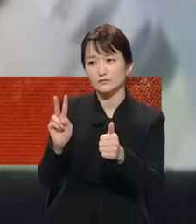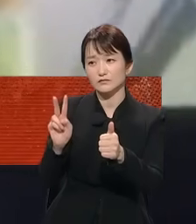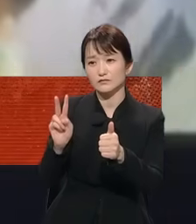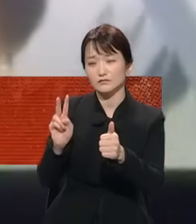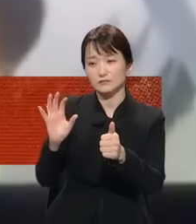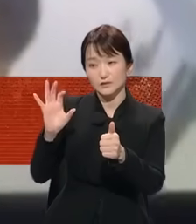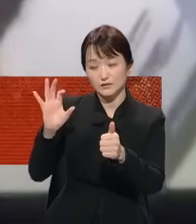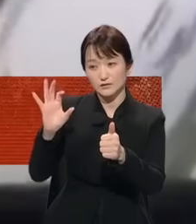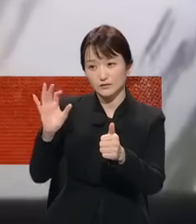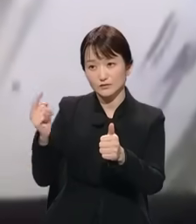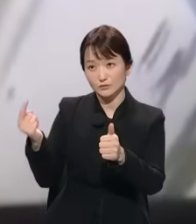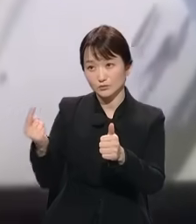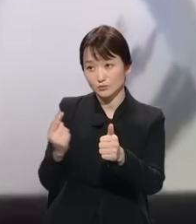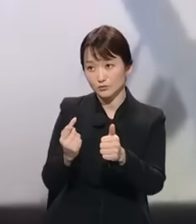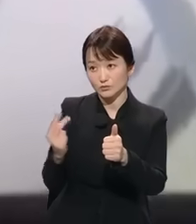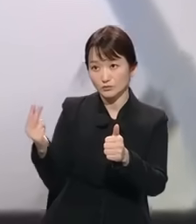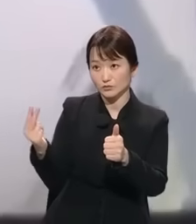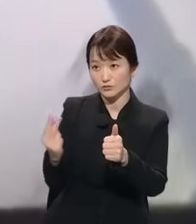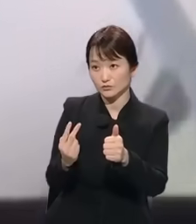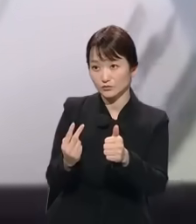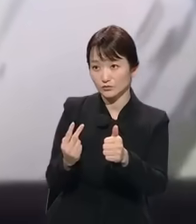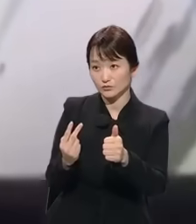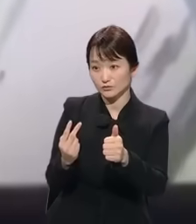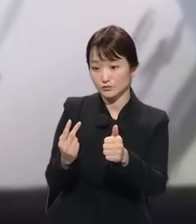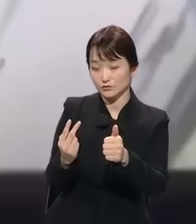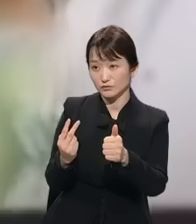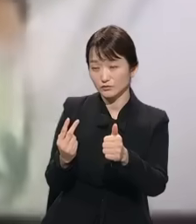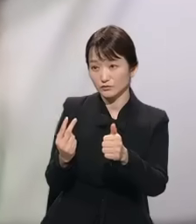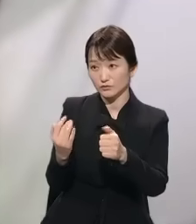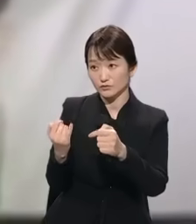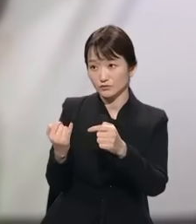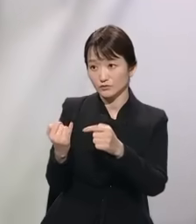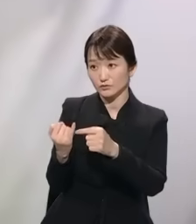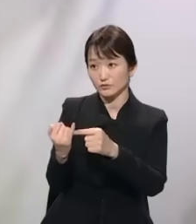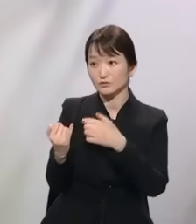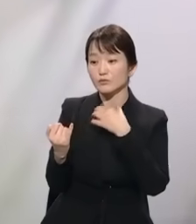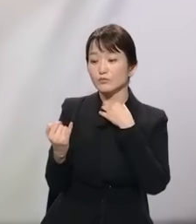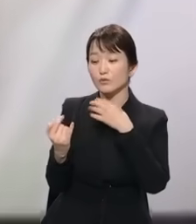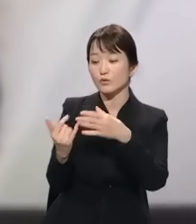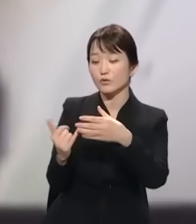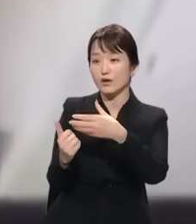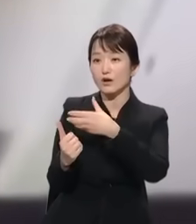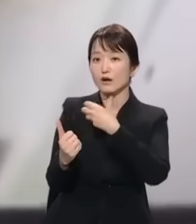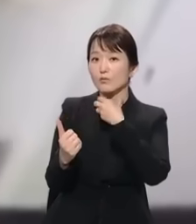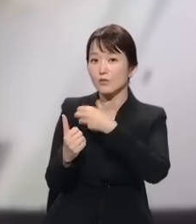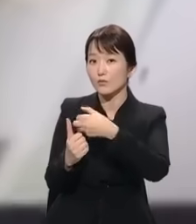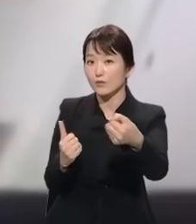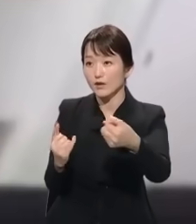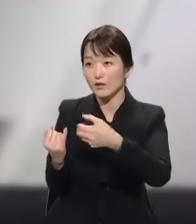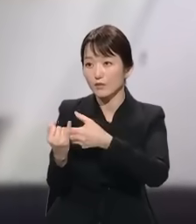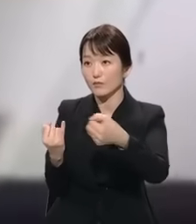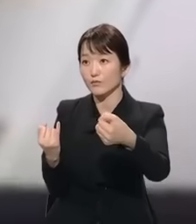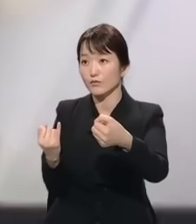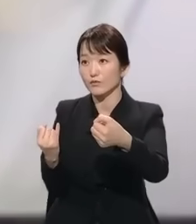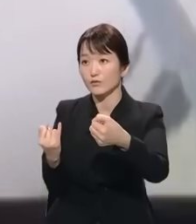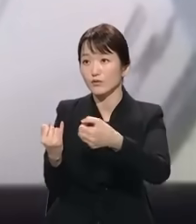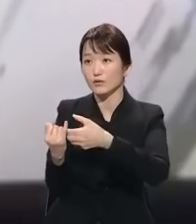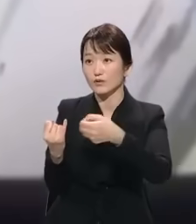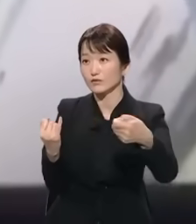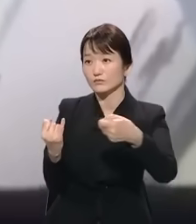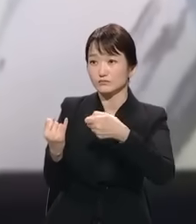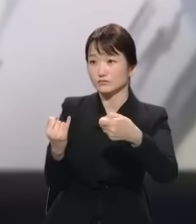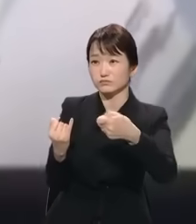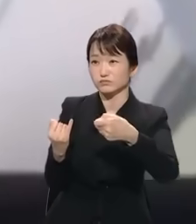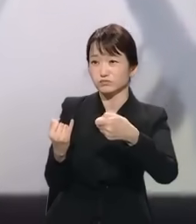참인데요. 가만히 있던 이 청년, 갑자기 여성의 목덜미를 향해서 손을 뻗어서 세게 잡아당깁니다. 그런데 실랑이를